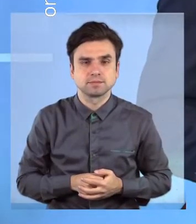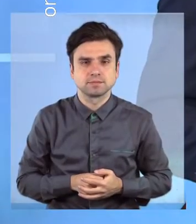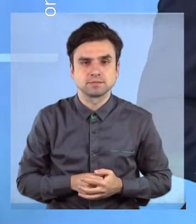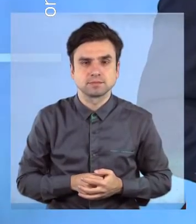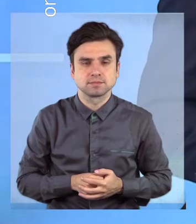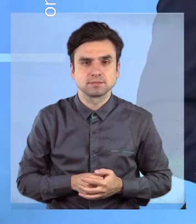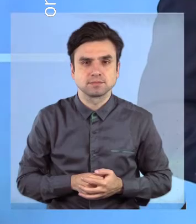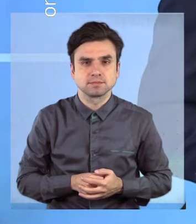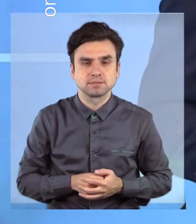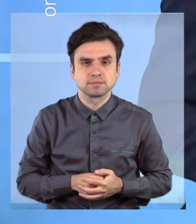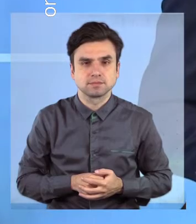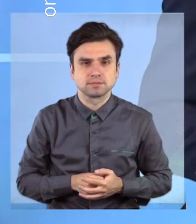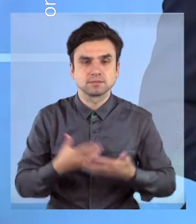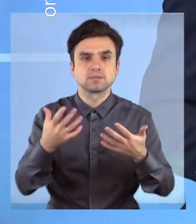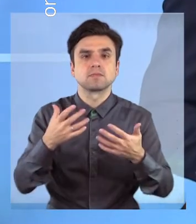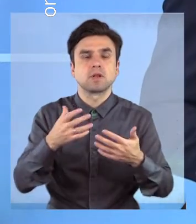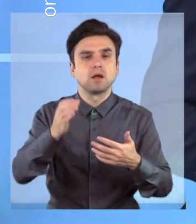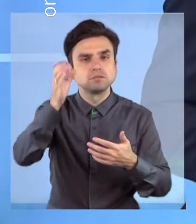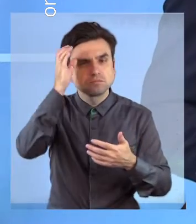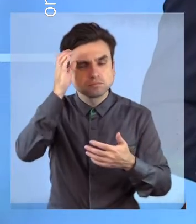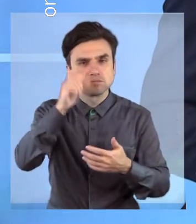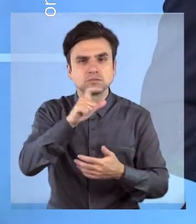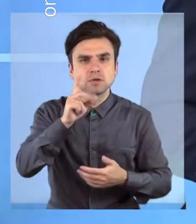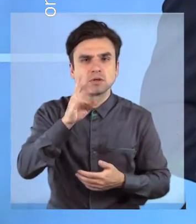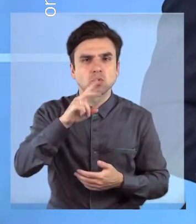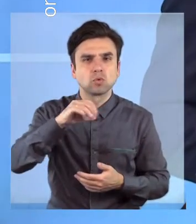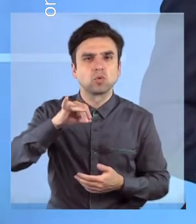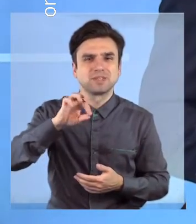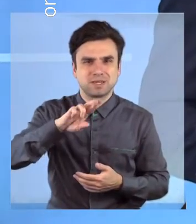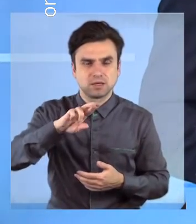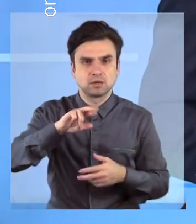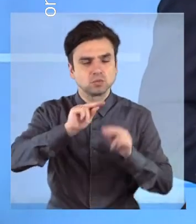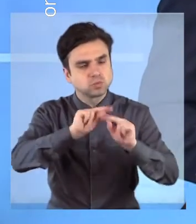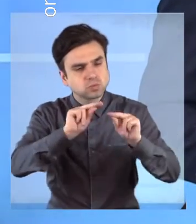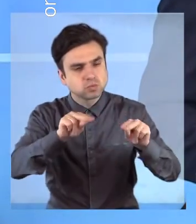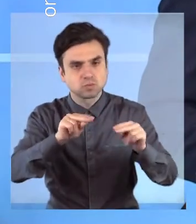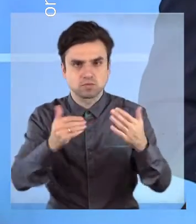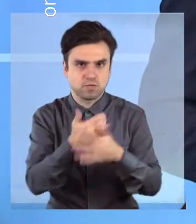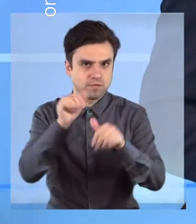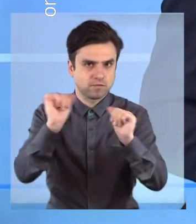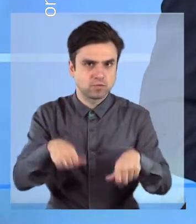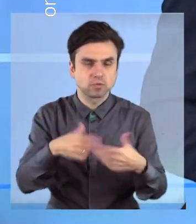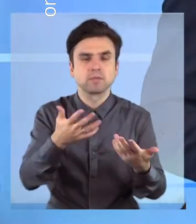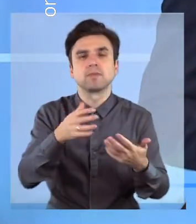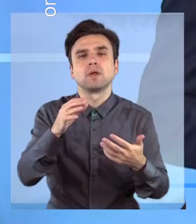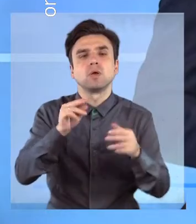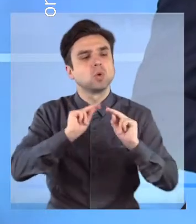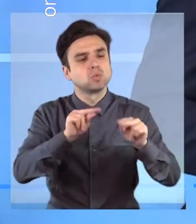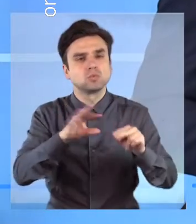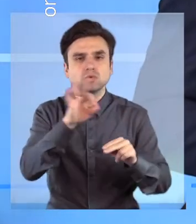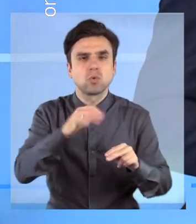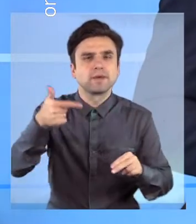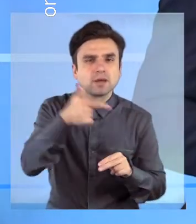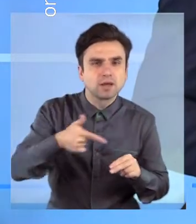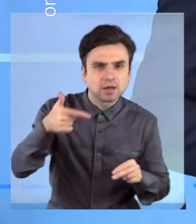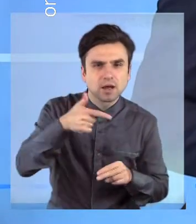Новий формат екологічного виховання. Отримати знання з географії та природознавства, вивчити корисне та цікаво провести вільний час. І з такою